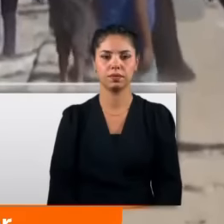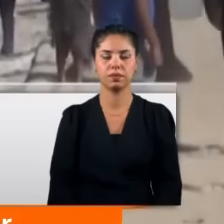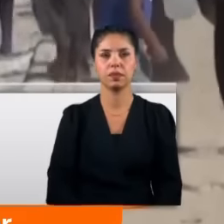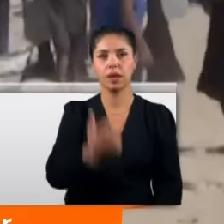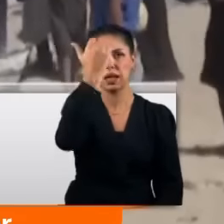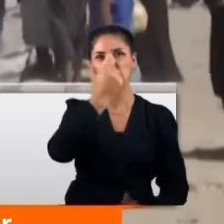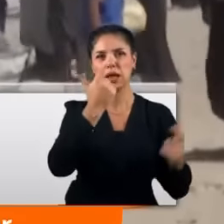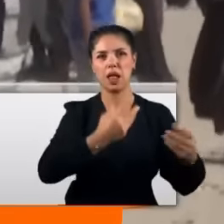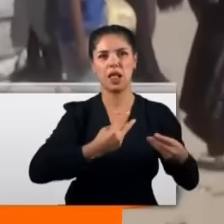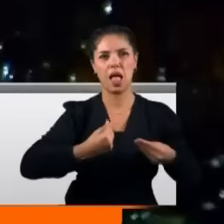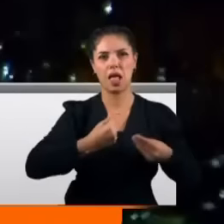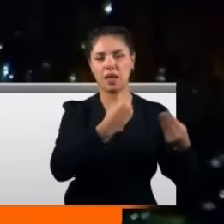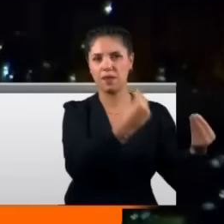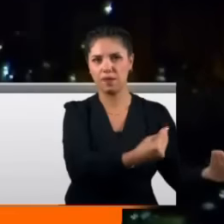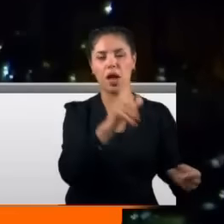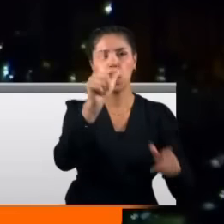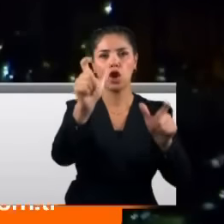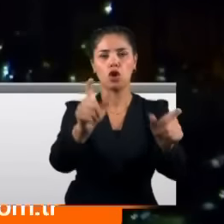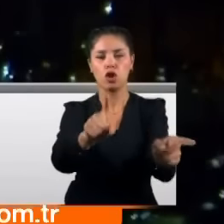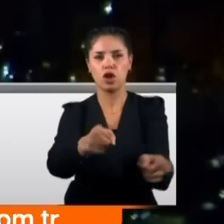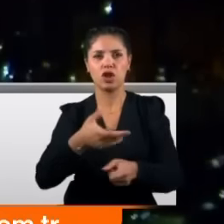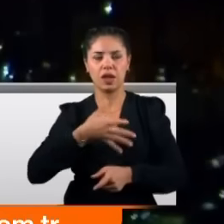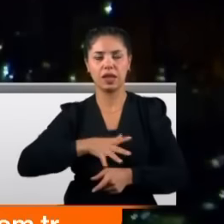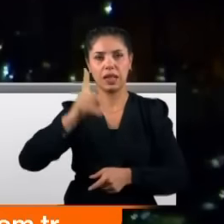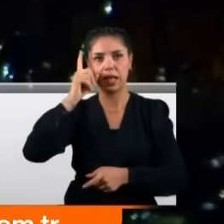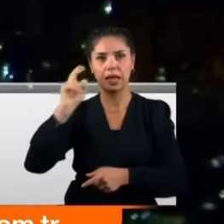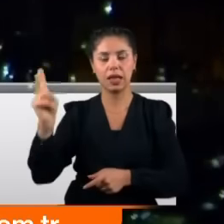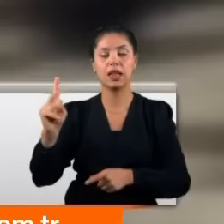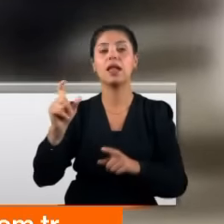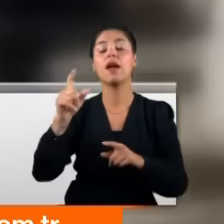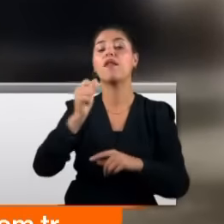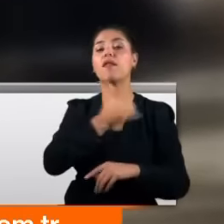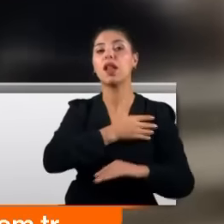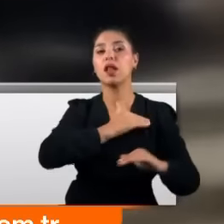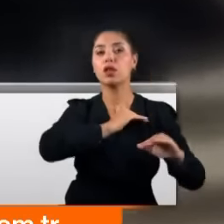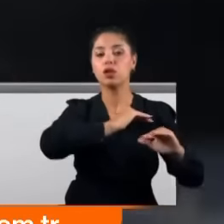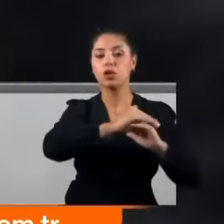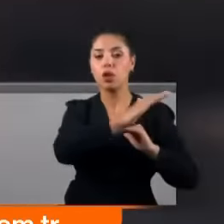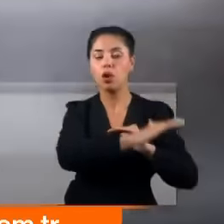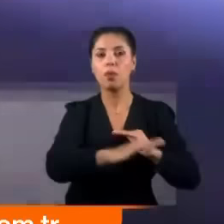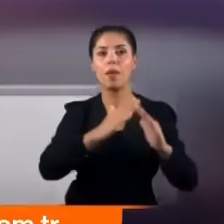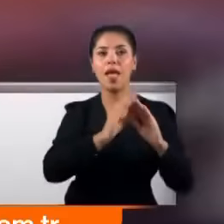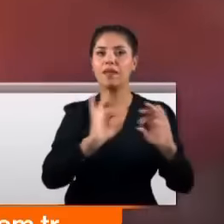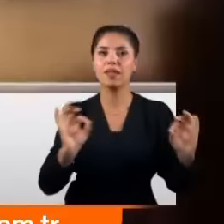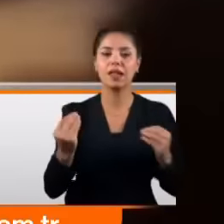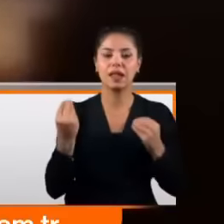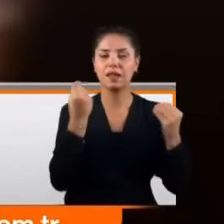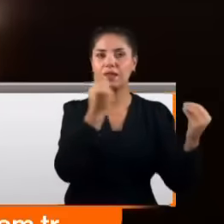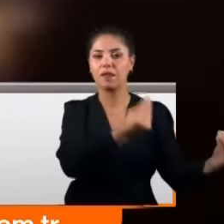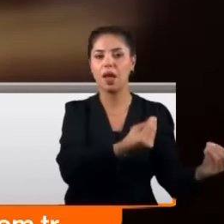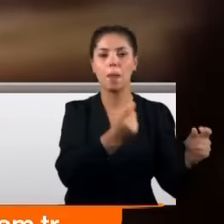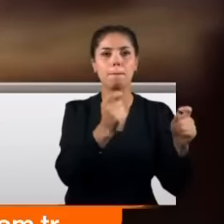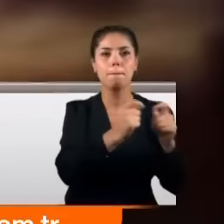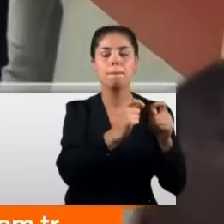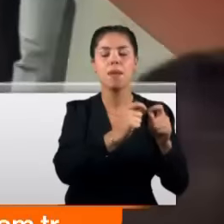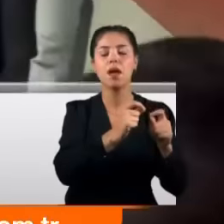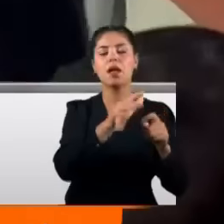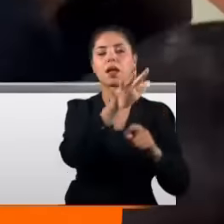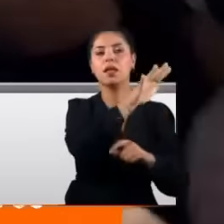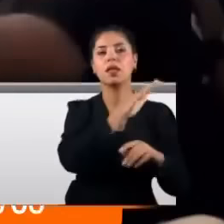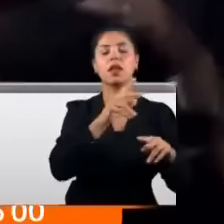Gazze'yi yerle bir eden, Lübnan'ı işgale girişen İsrail, Filistinlileri sokak sokak evsiz bıraktığı Batı Şeria'da da yeni bir